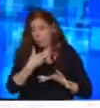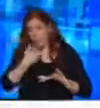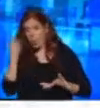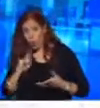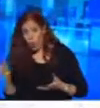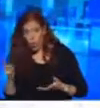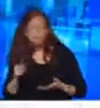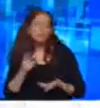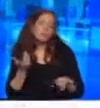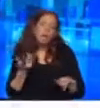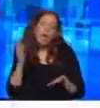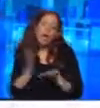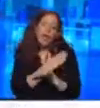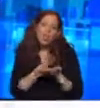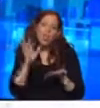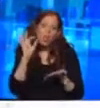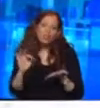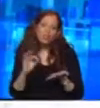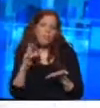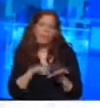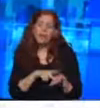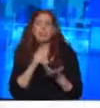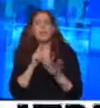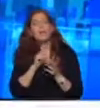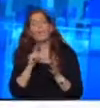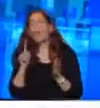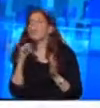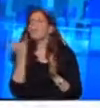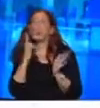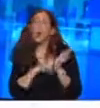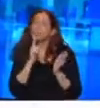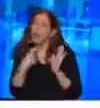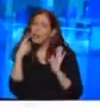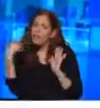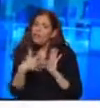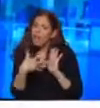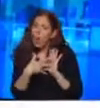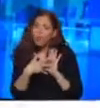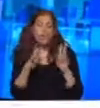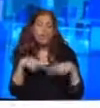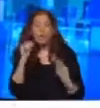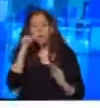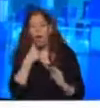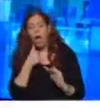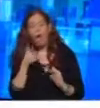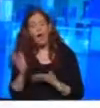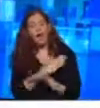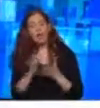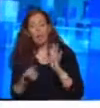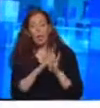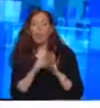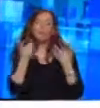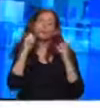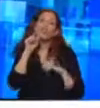הן לא חפות מביקורת, צריך לבקר אותם כמו את הפסיקה הזו, שהיא לא ראויה, ויחד עם זאת, את לא יכולה מחר לחוקק חוק ברוב של 61 חברי